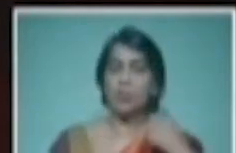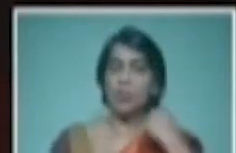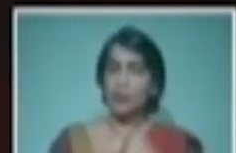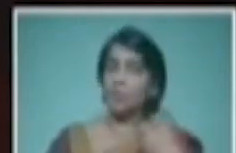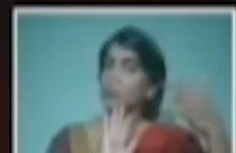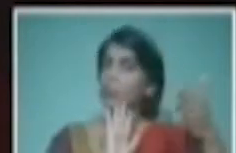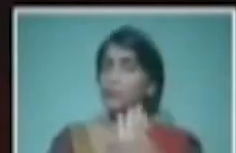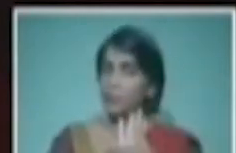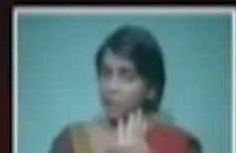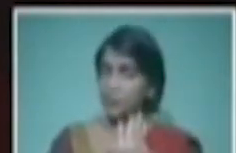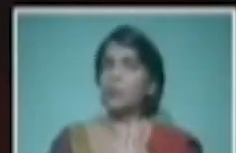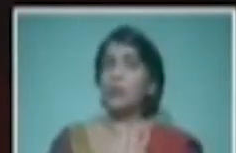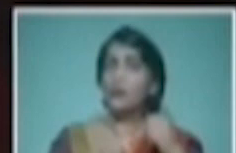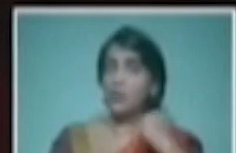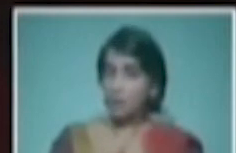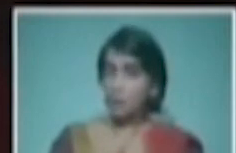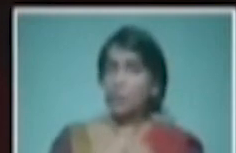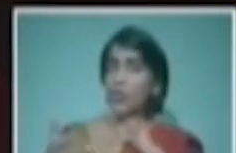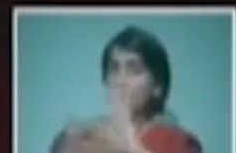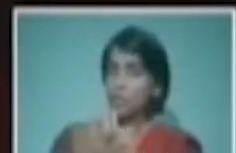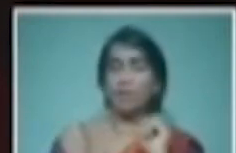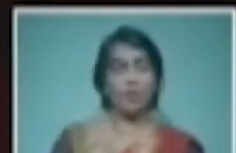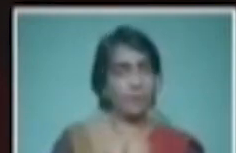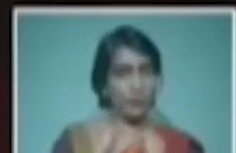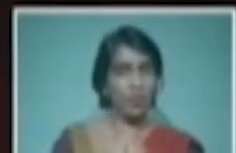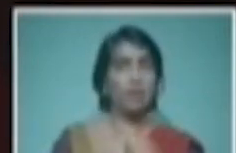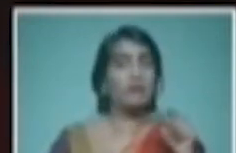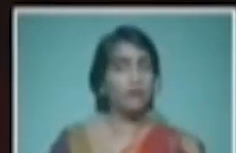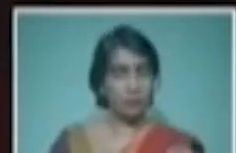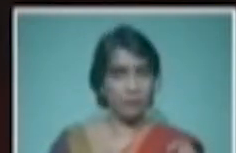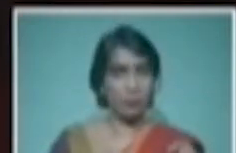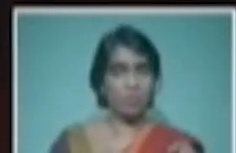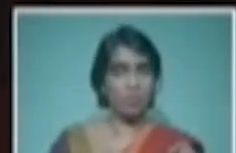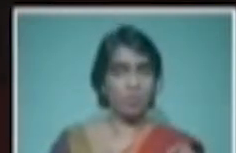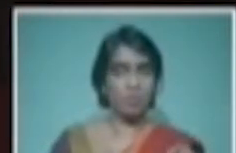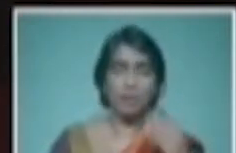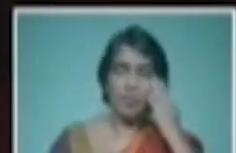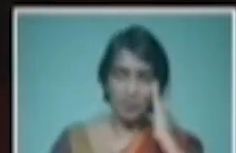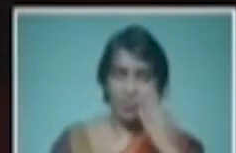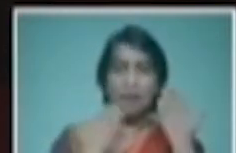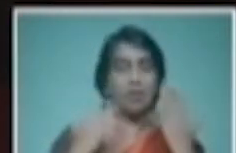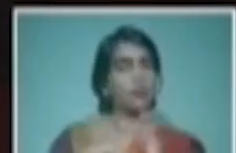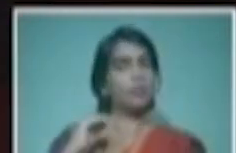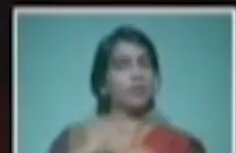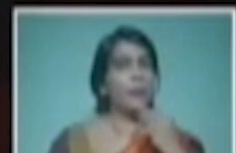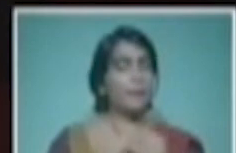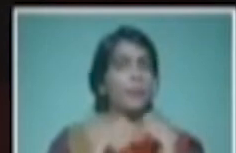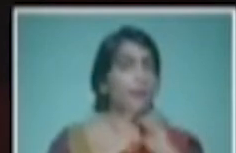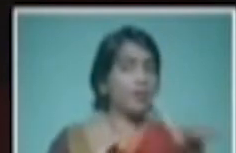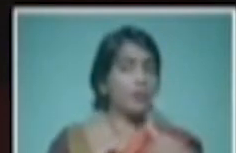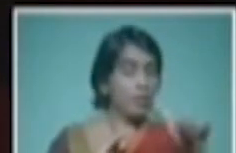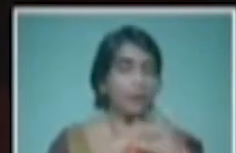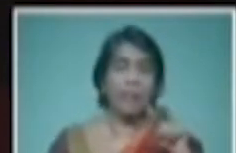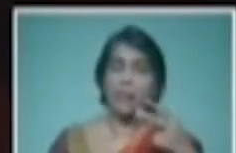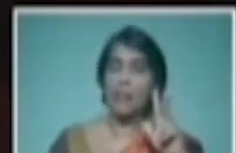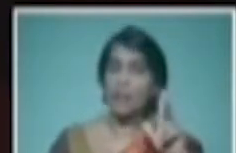एकट एकतुवेला राज्यत्तेक एकट वैदकरला में संप्रदायिक हस्तकर्मांत गम्मान देशीय